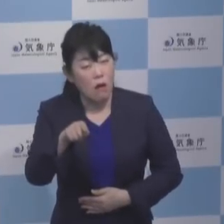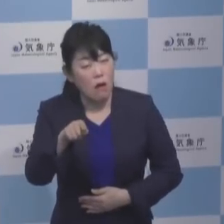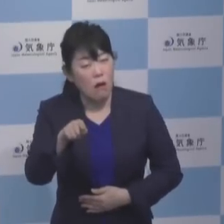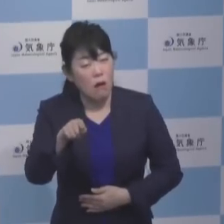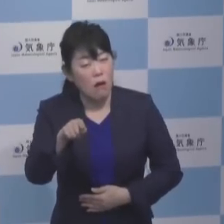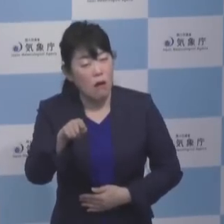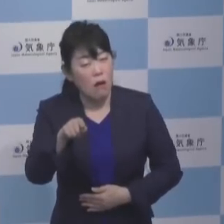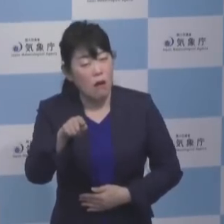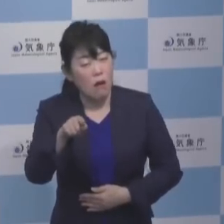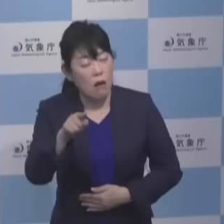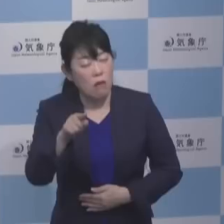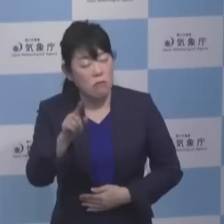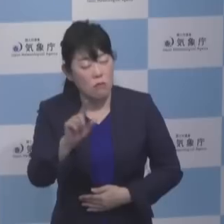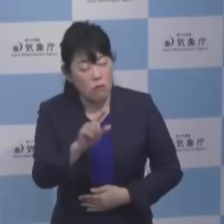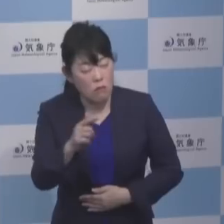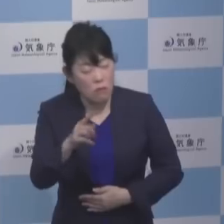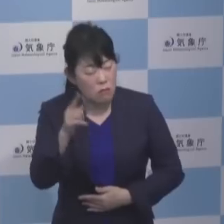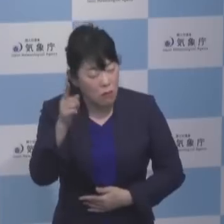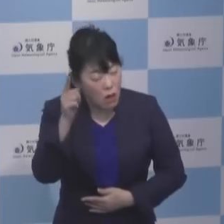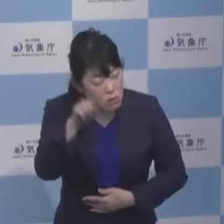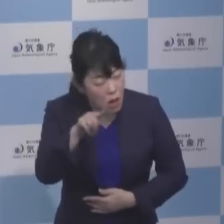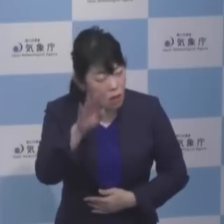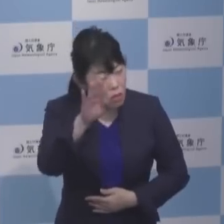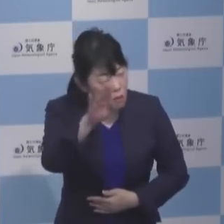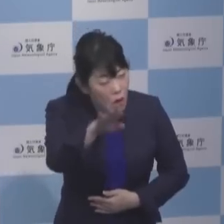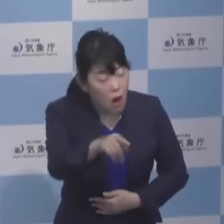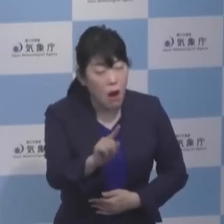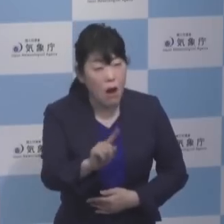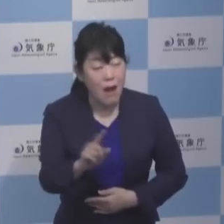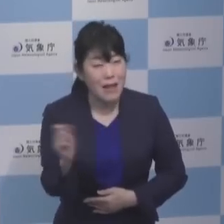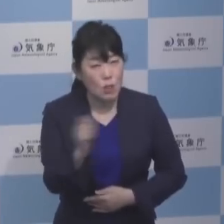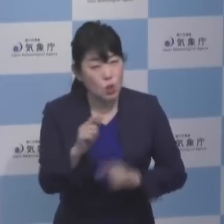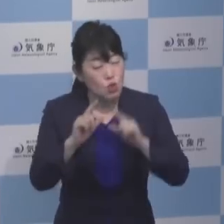その後どうなったっていうのの続報は出ますでしょうか。